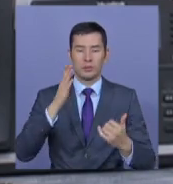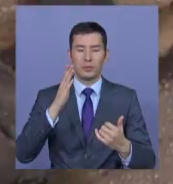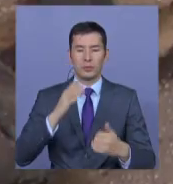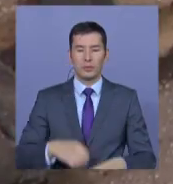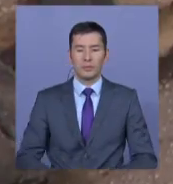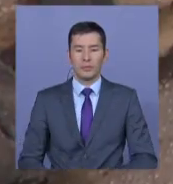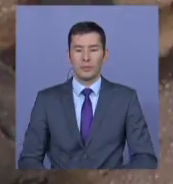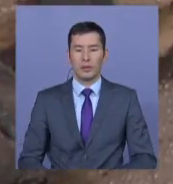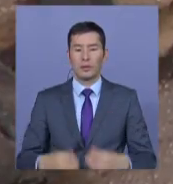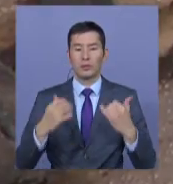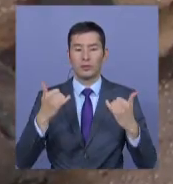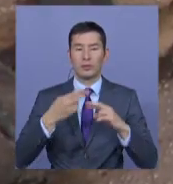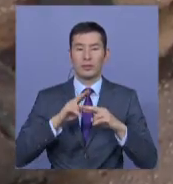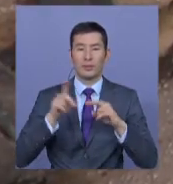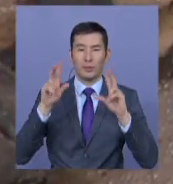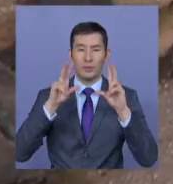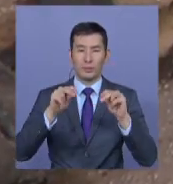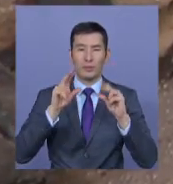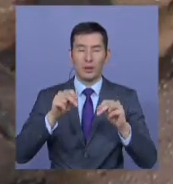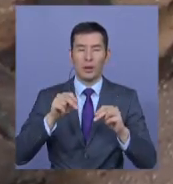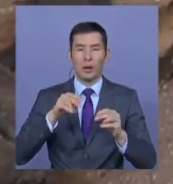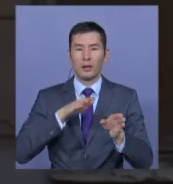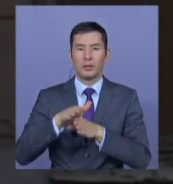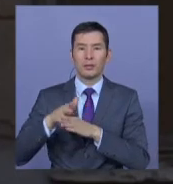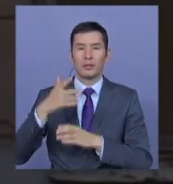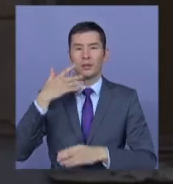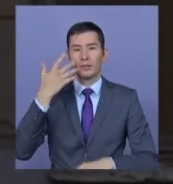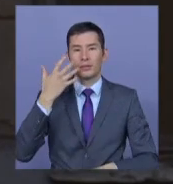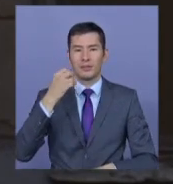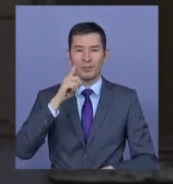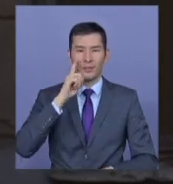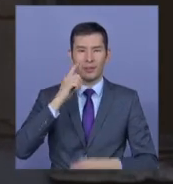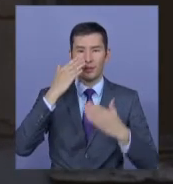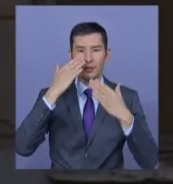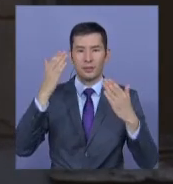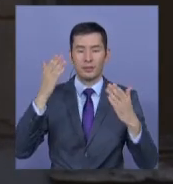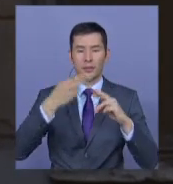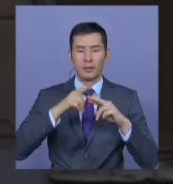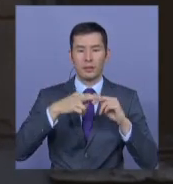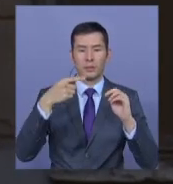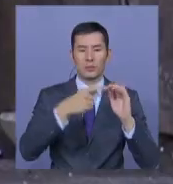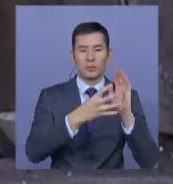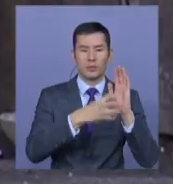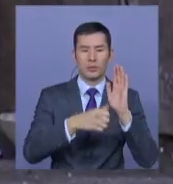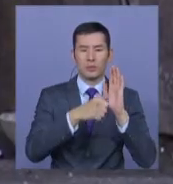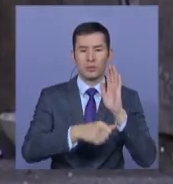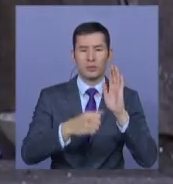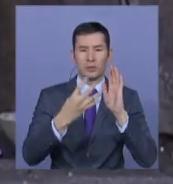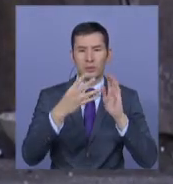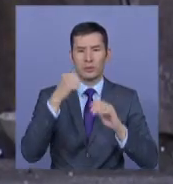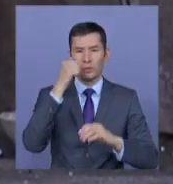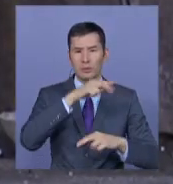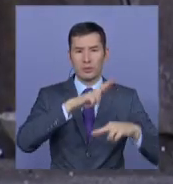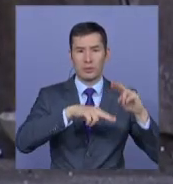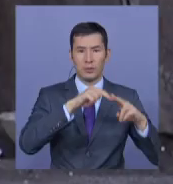мекеме болады. Әзірге бұл уәделердің қашан жүзеге асатыны нақты белгісіз. Десе де тұрғындар 1964 жылы салынған ғимараттың ел